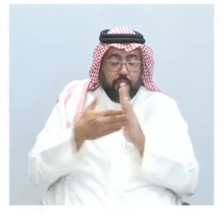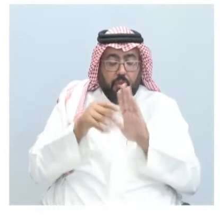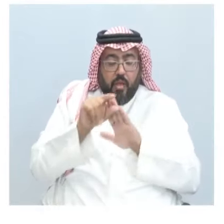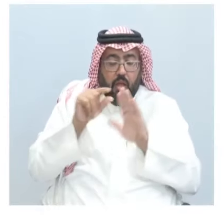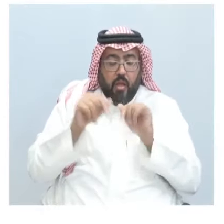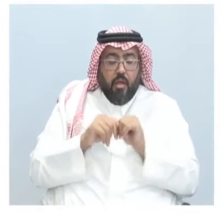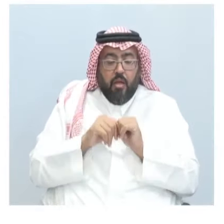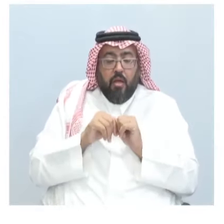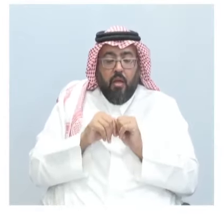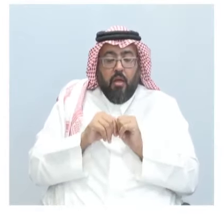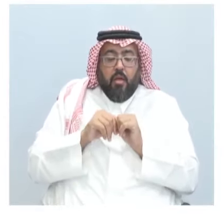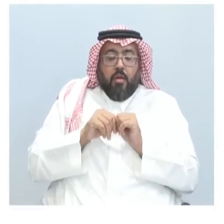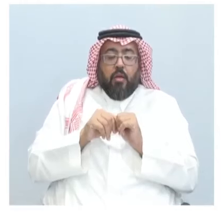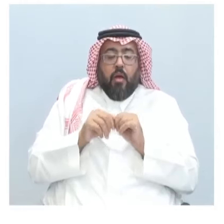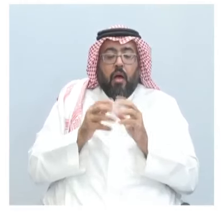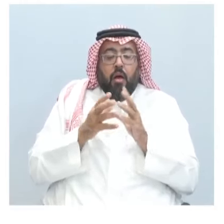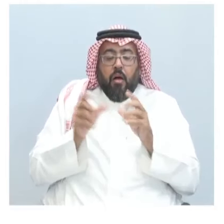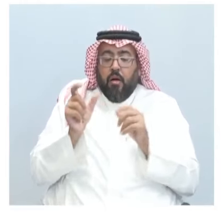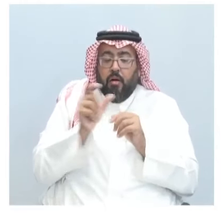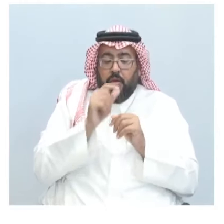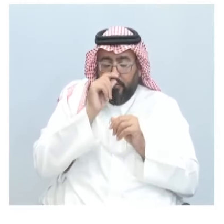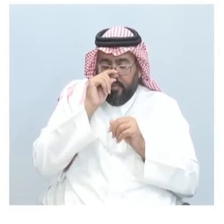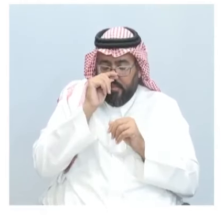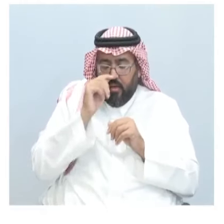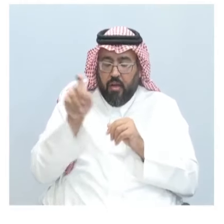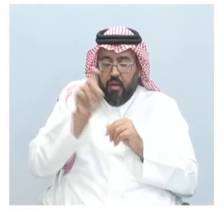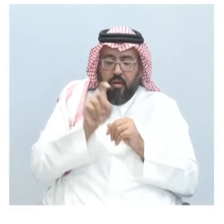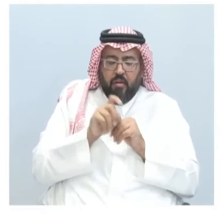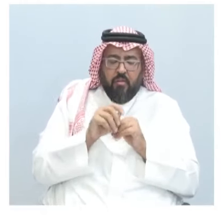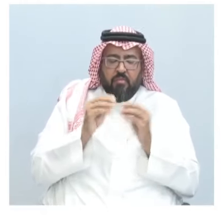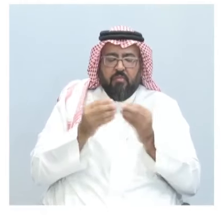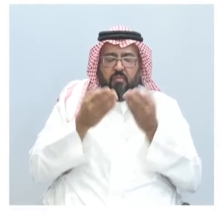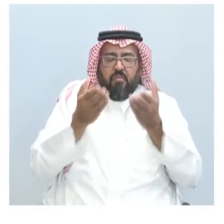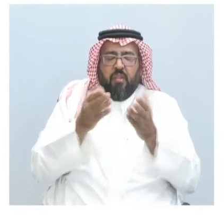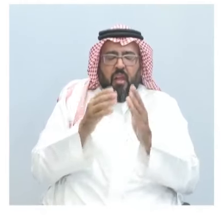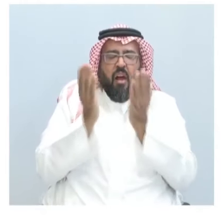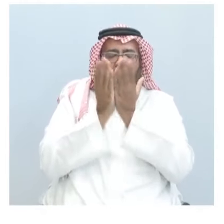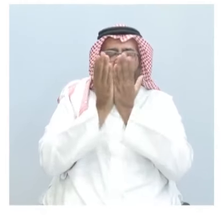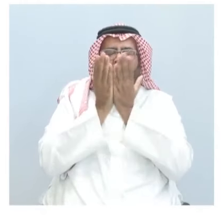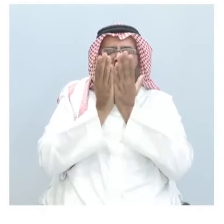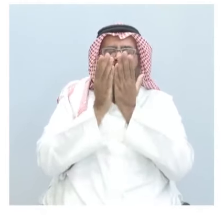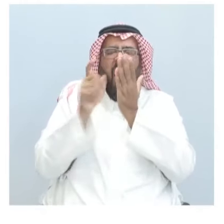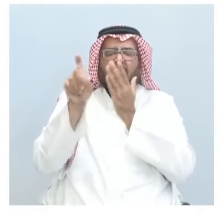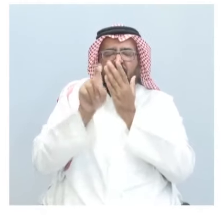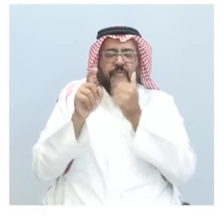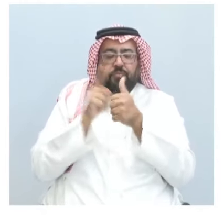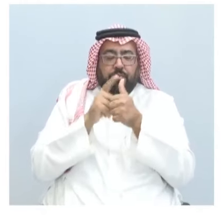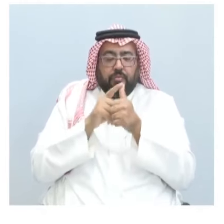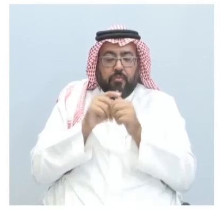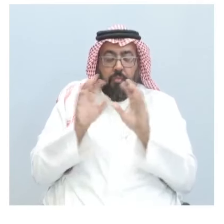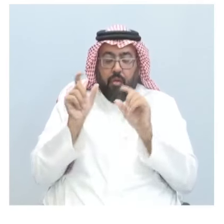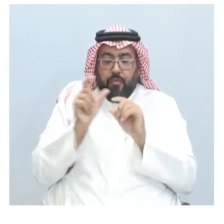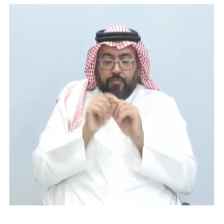درسنا لهذا اليوم لدينا هذه الاسئله اضعها بين ايديكم في السؤال الاول هذه